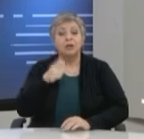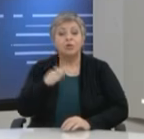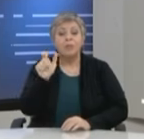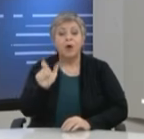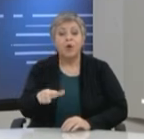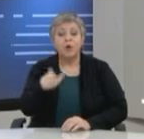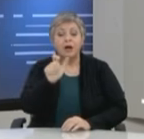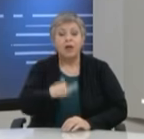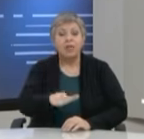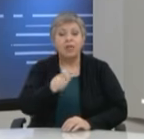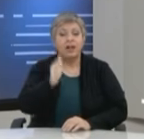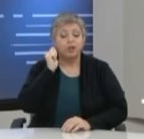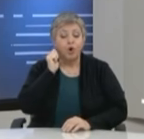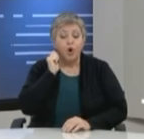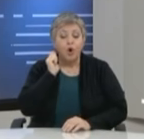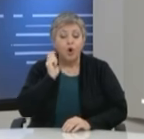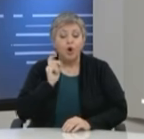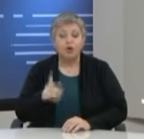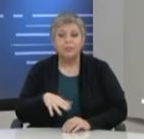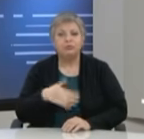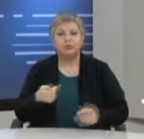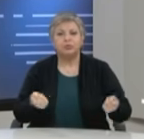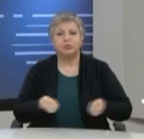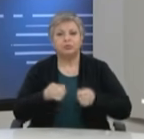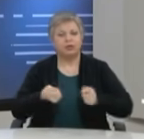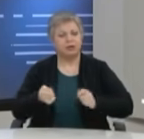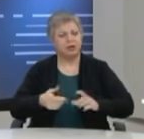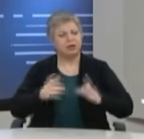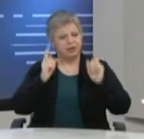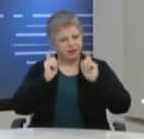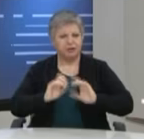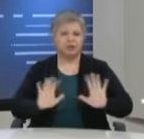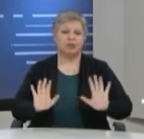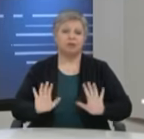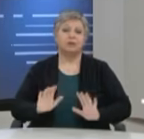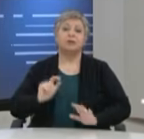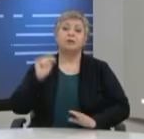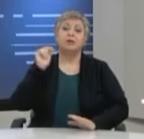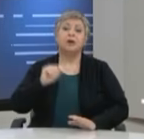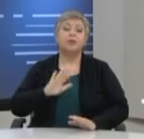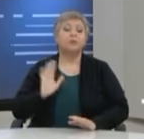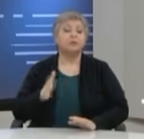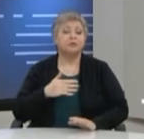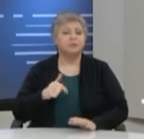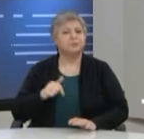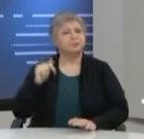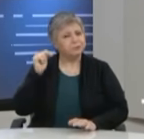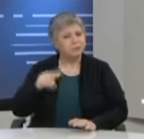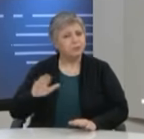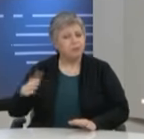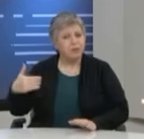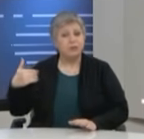με ονοματεπώμενο. Όμως είναι πίσω μας οι χειρισμοί της κυβέρνησης γύρω από το Σκοπιανό. Χειρισμοί που μας έφεραν ως